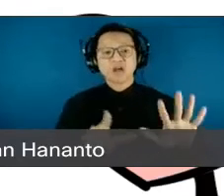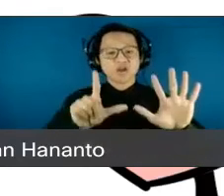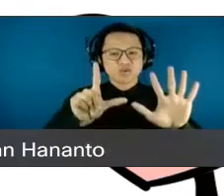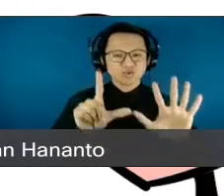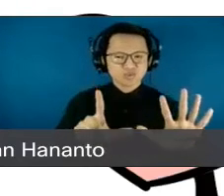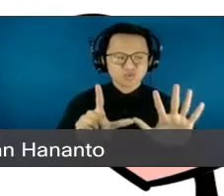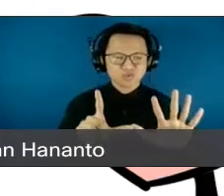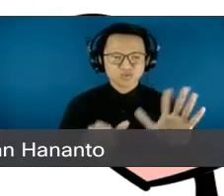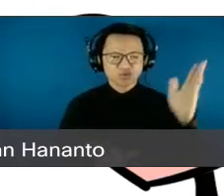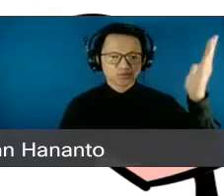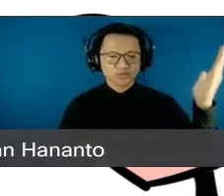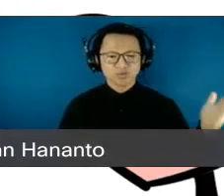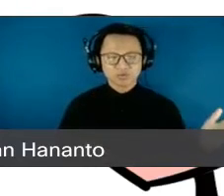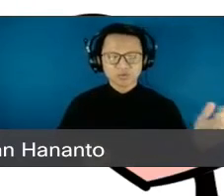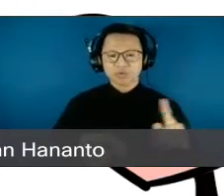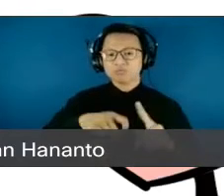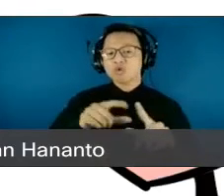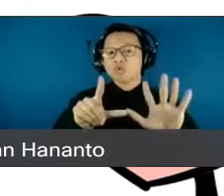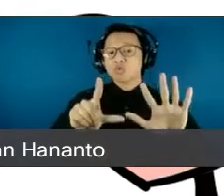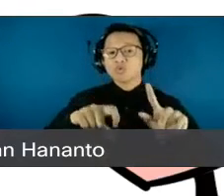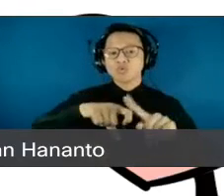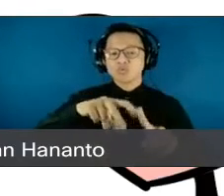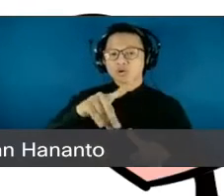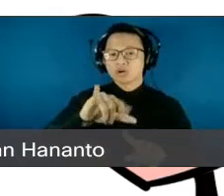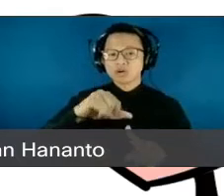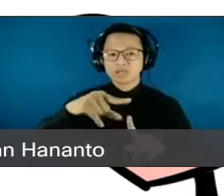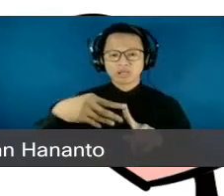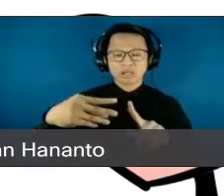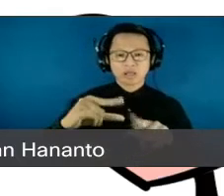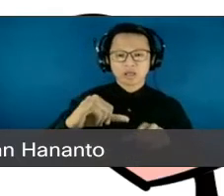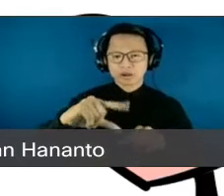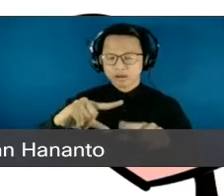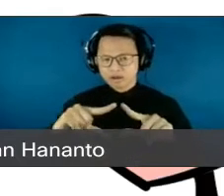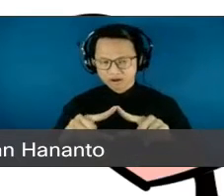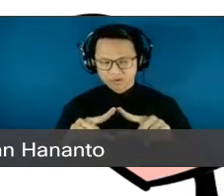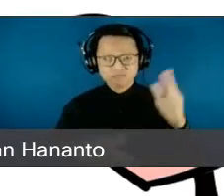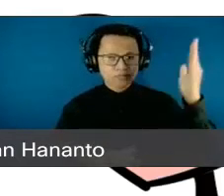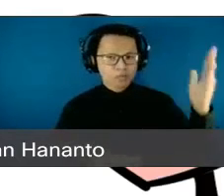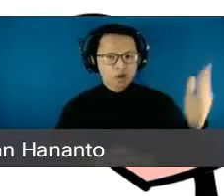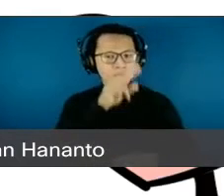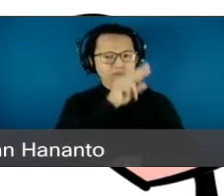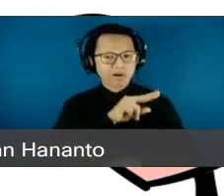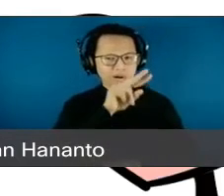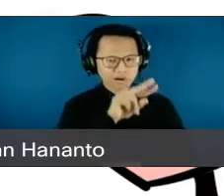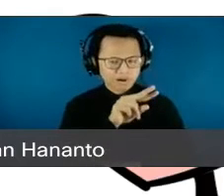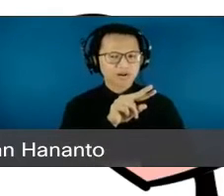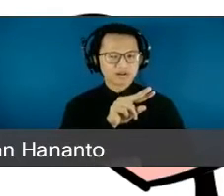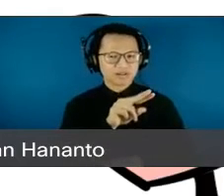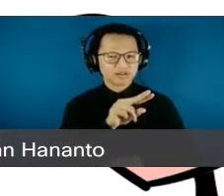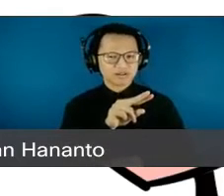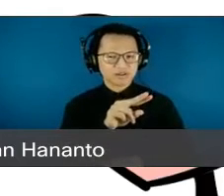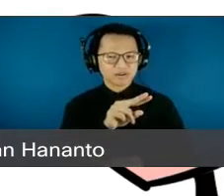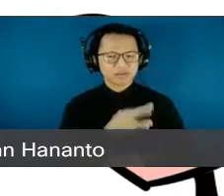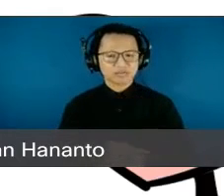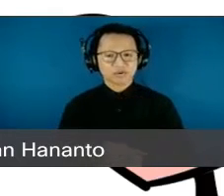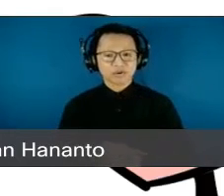kriteria. Dari sini bisa dilihat kalau dari survei yang dilakukan di supplier